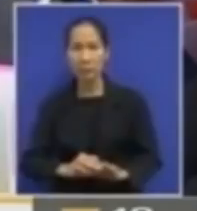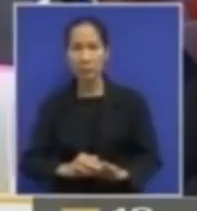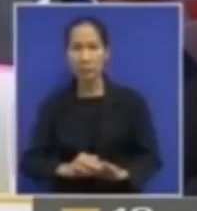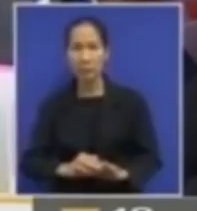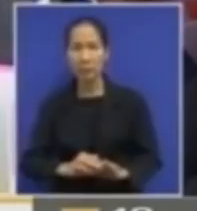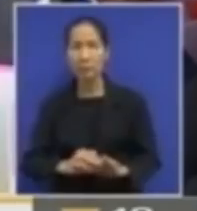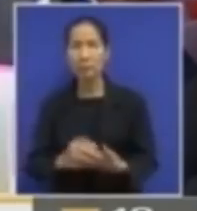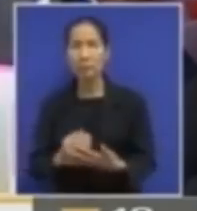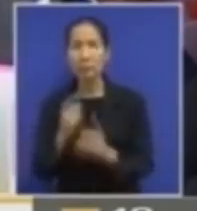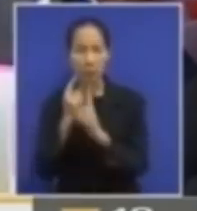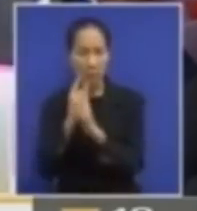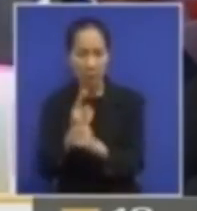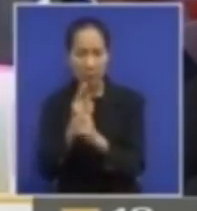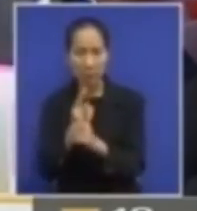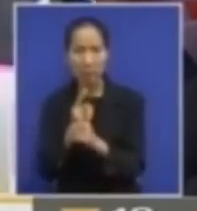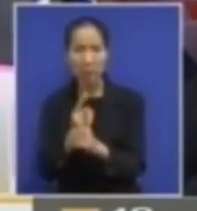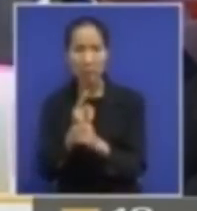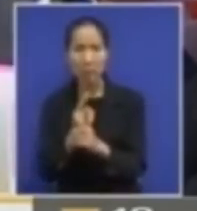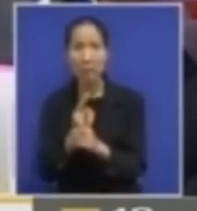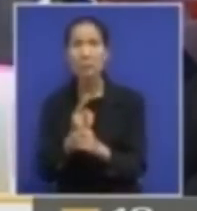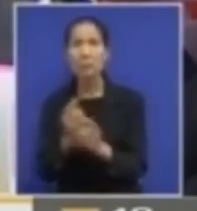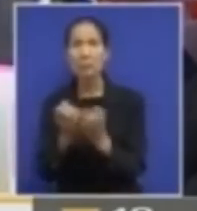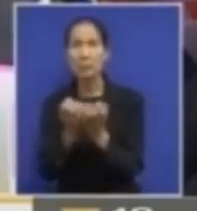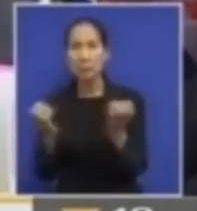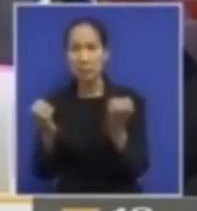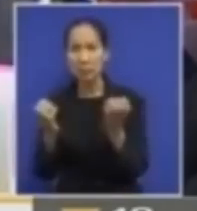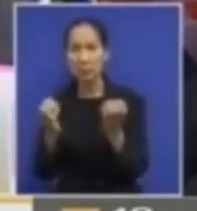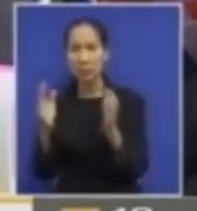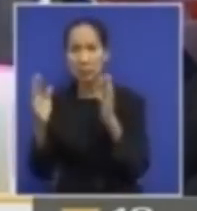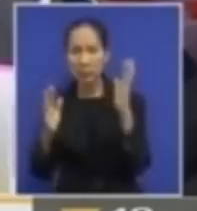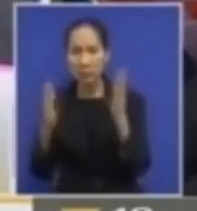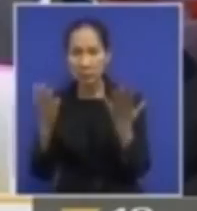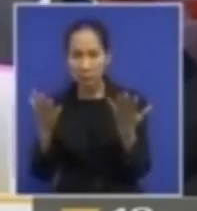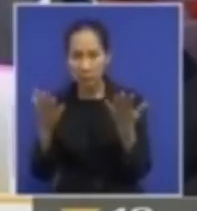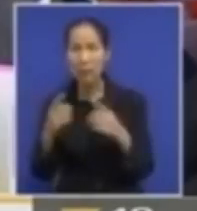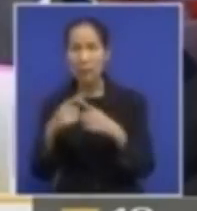ไม่ยึดมั่นไม่ศรัทธาไม่เท่าไหร่นะครับท่านประธานครับแต่มีผลมีอิทธิพล